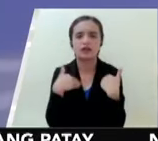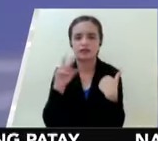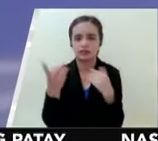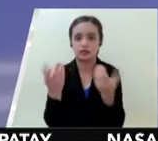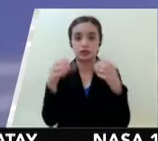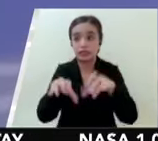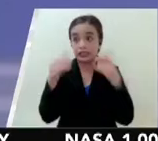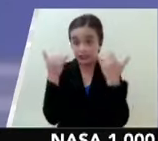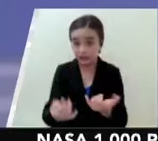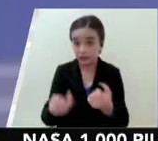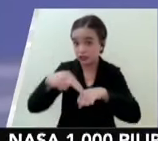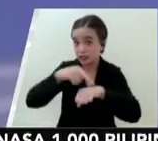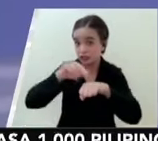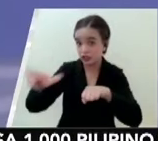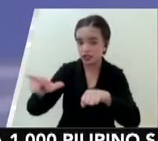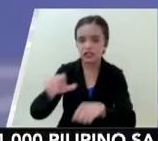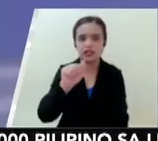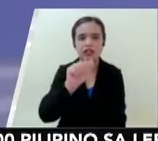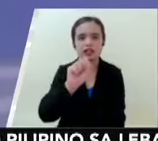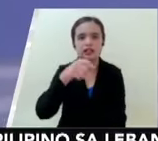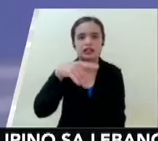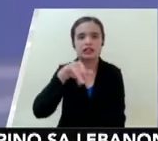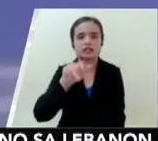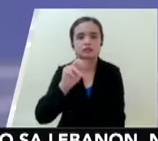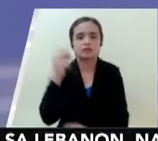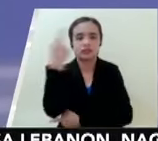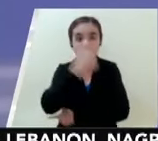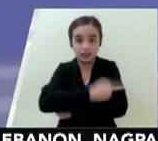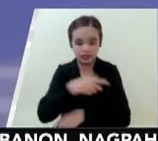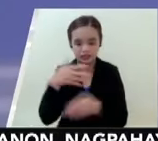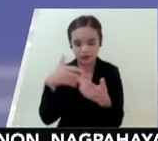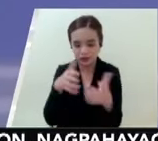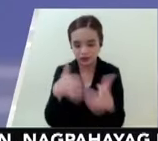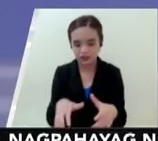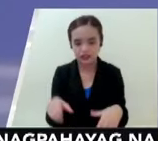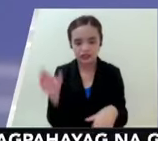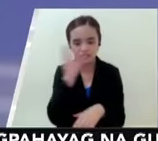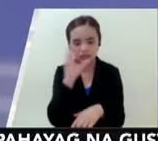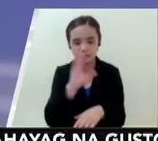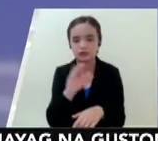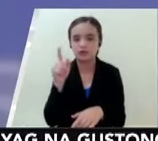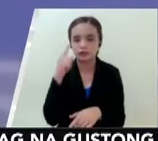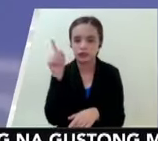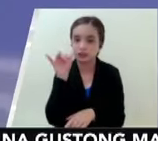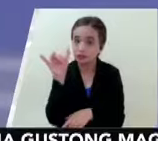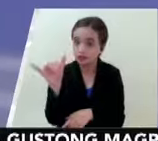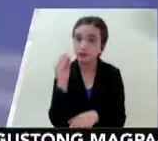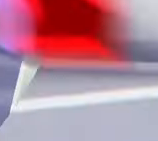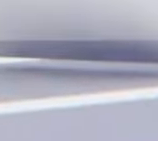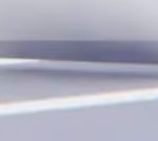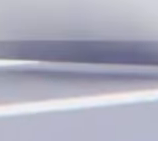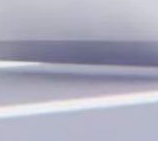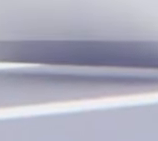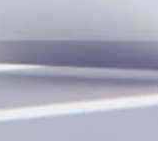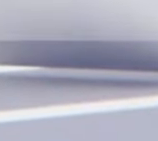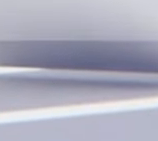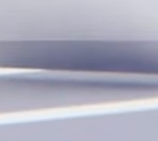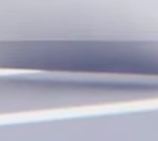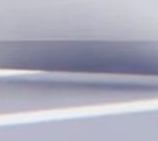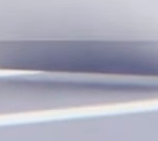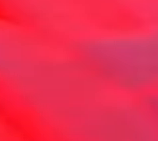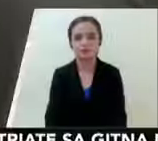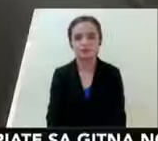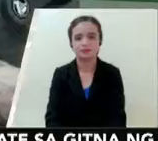ang ilan sa kanila, hinanapan ng kanilang forever home and family. Narito ang report.